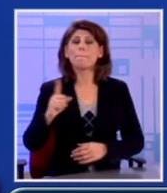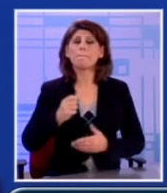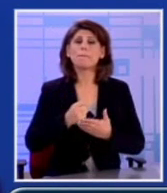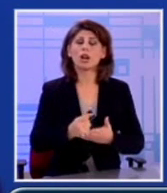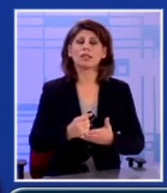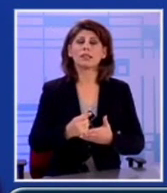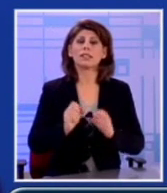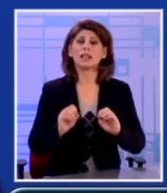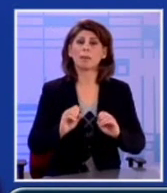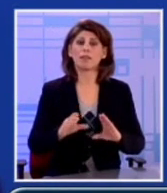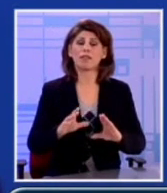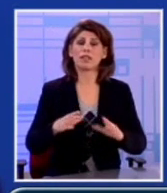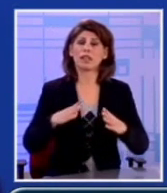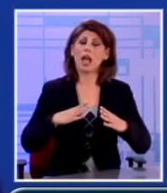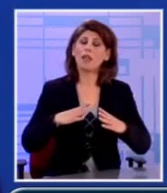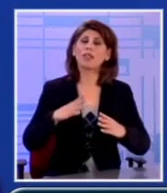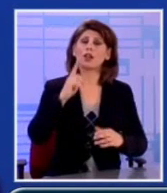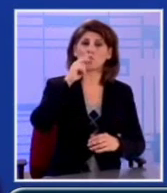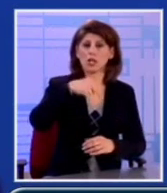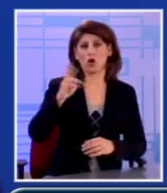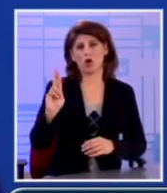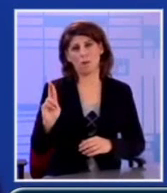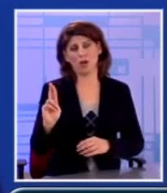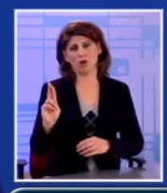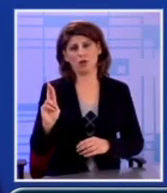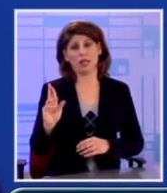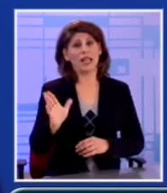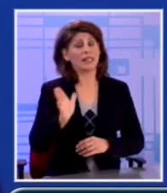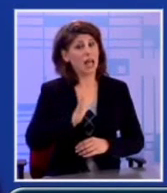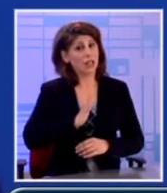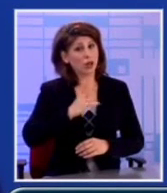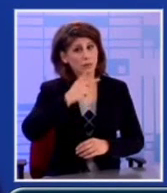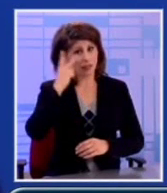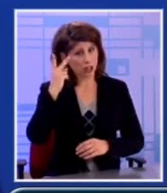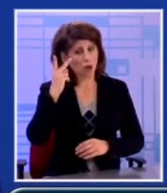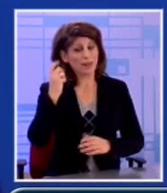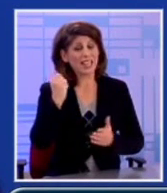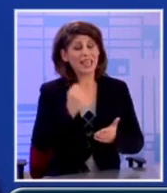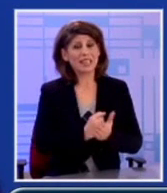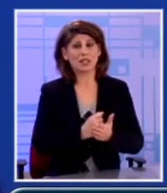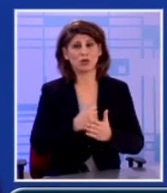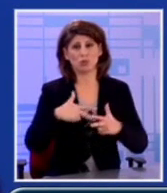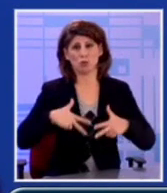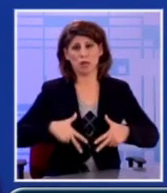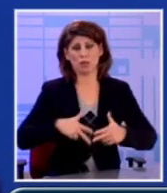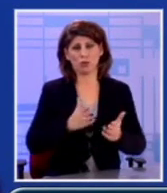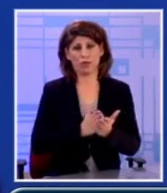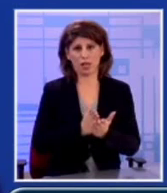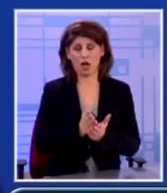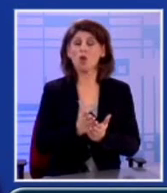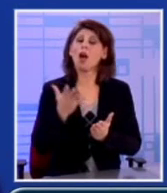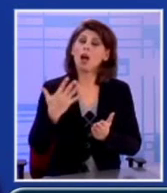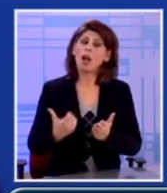της εκπαιδευτικής άδειας στον Νίκο Ρωμανό. Τα ανθρώπινα δικαιώματα και οι εγγυήσεις του κράτους δικαίου